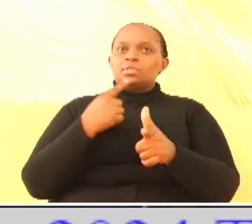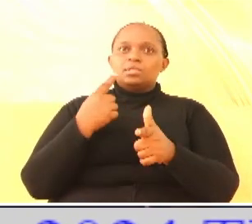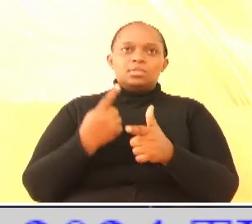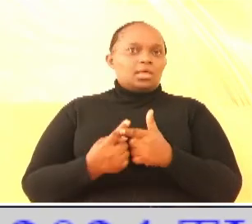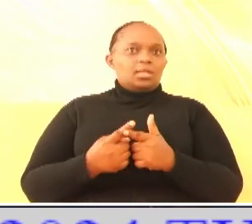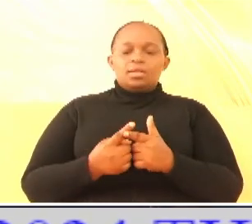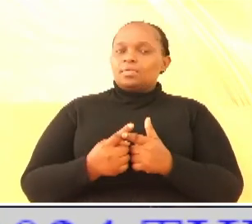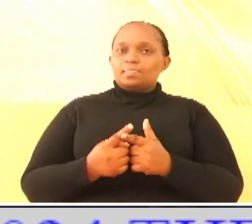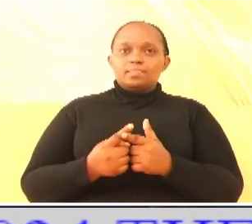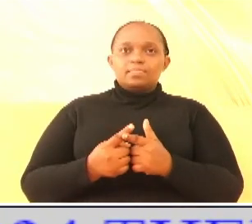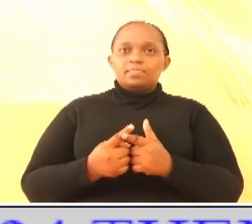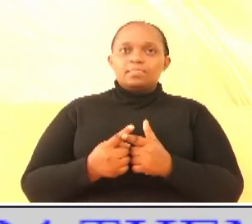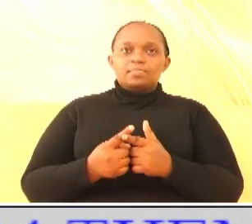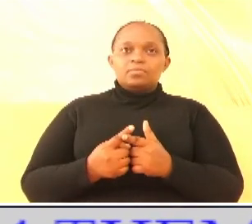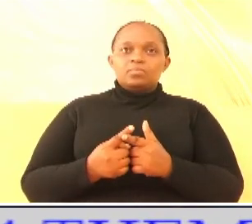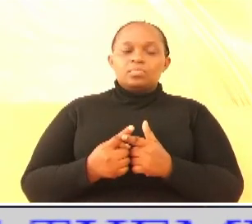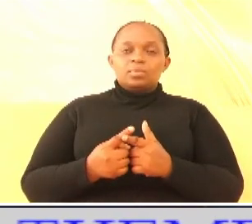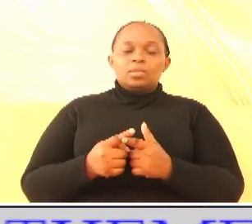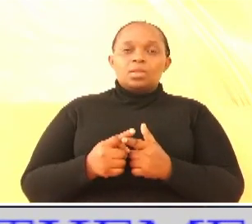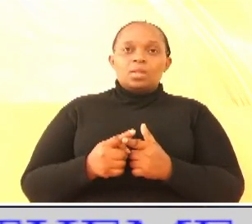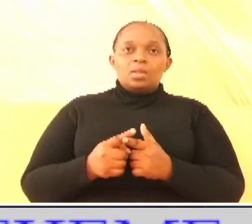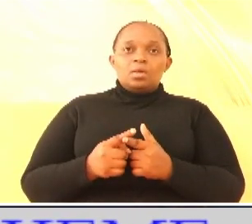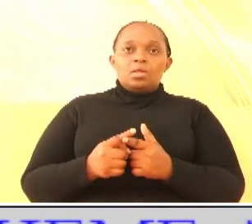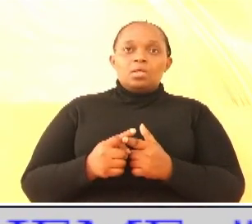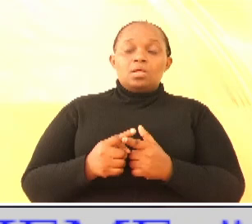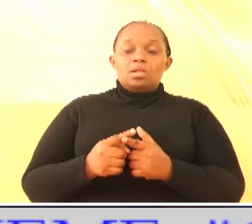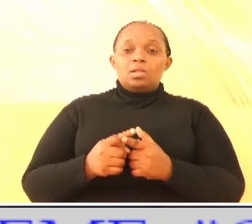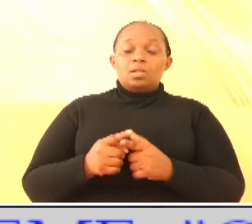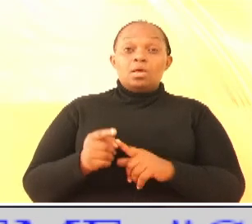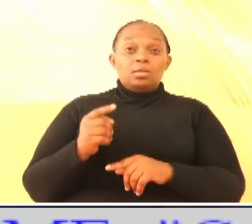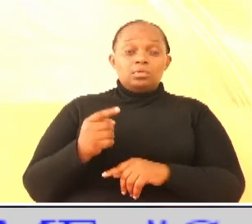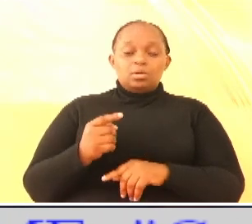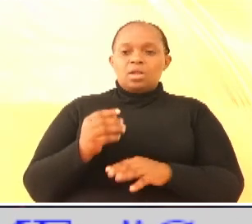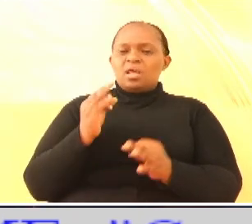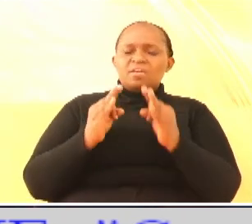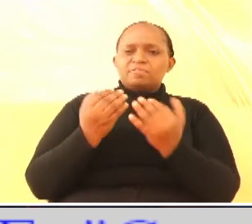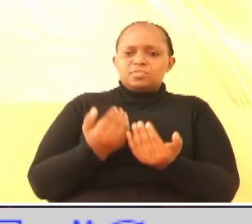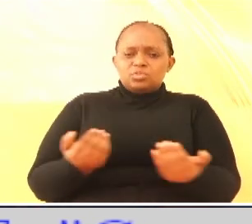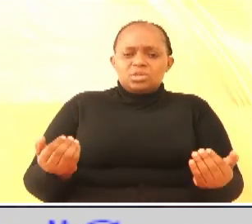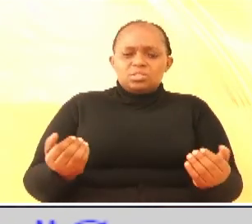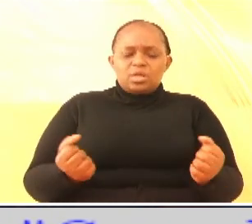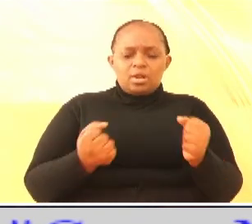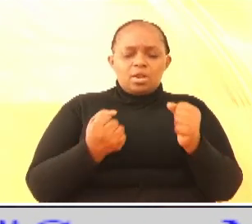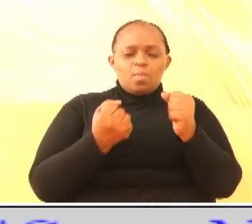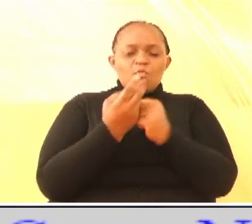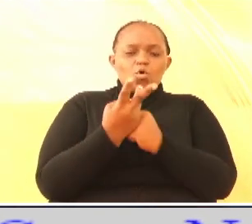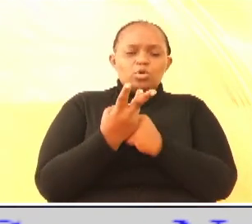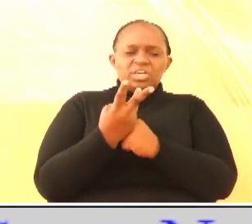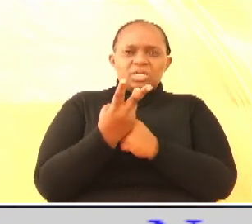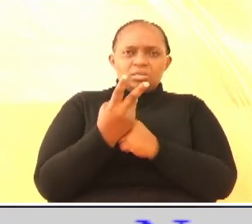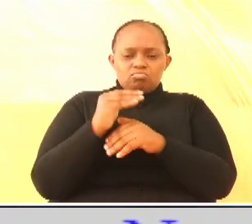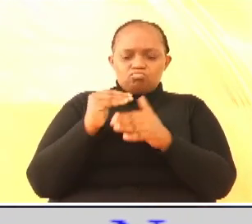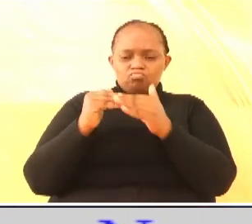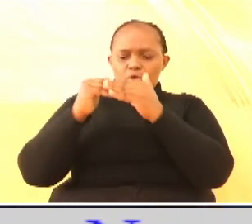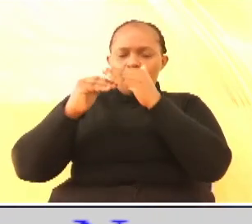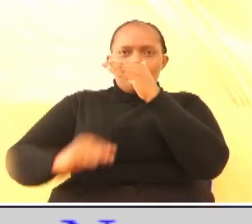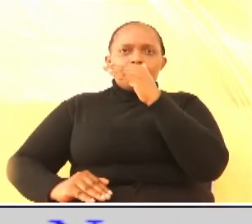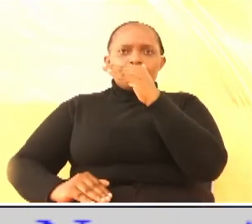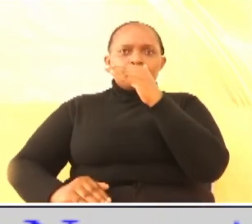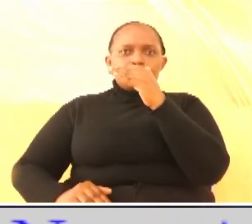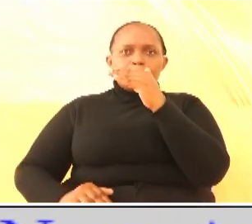22 Proverbs 22 verse 6. Wakiwa wadogo ni miaka 14 kwenda chini. Ukishindwa